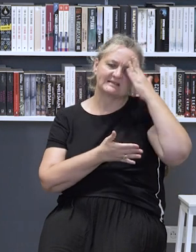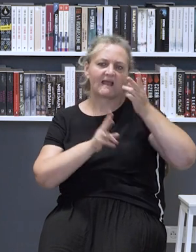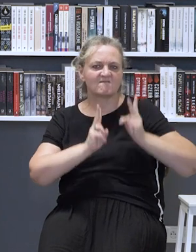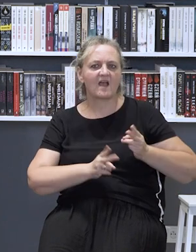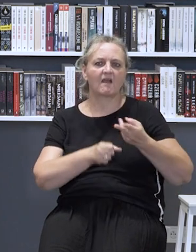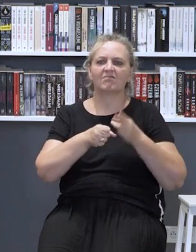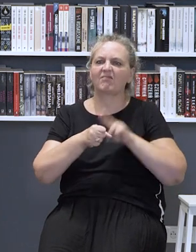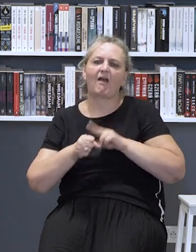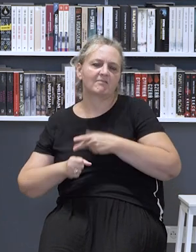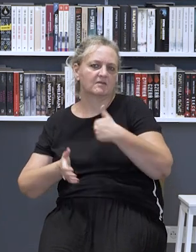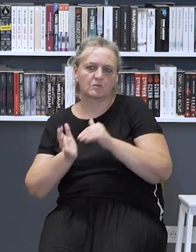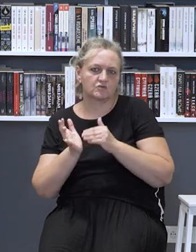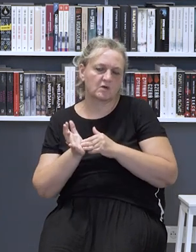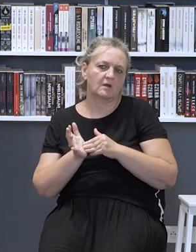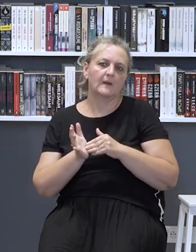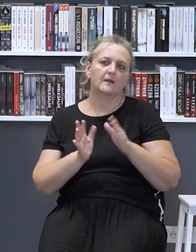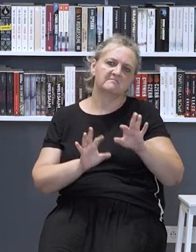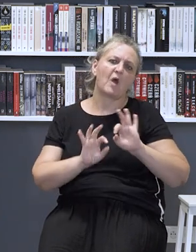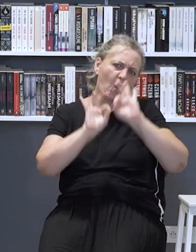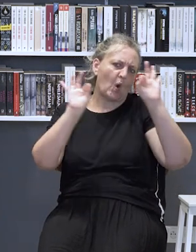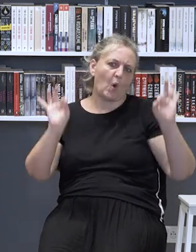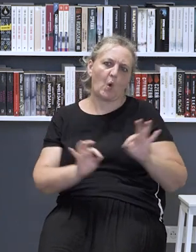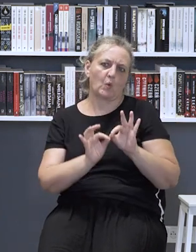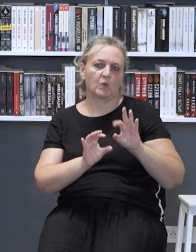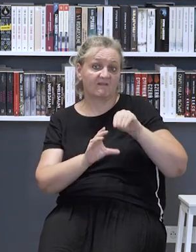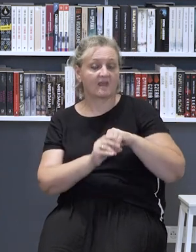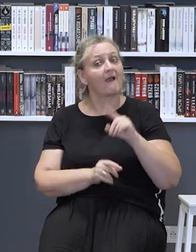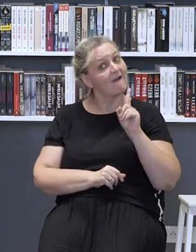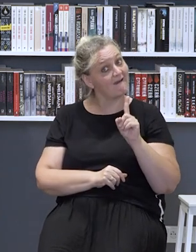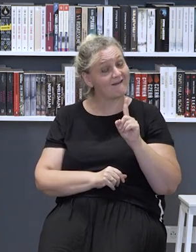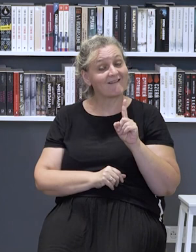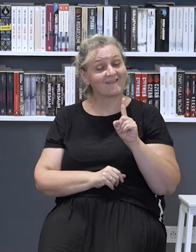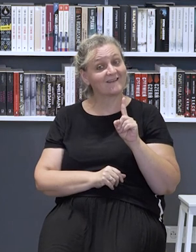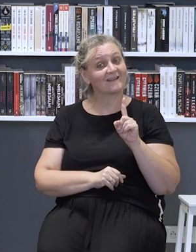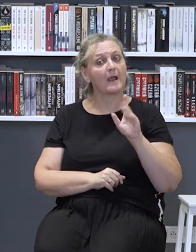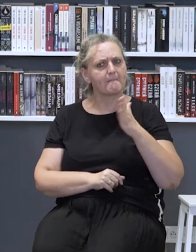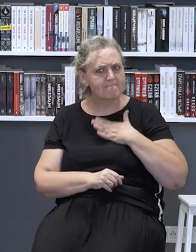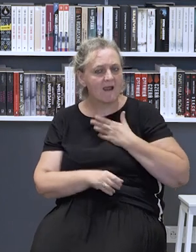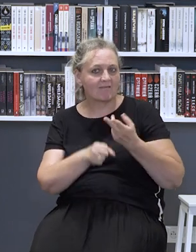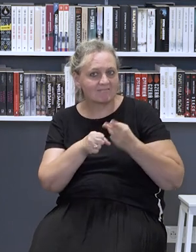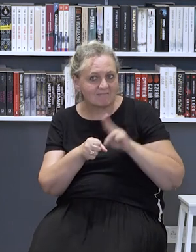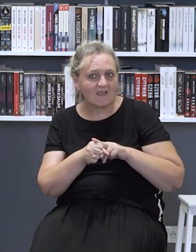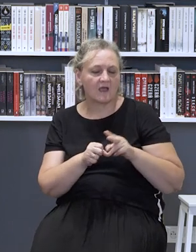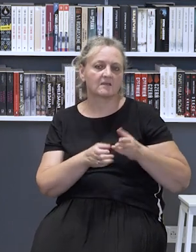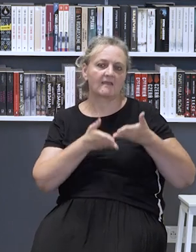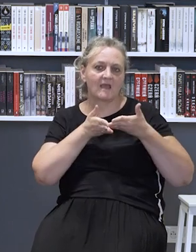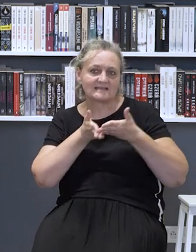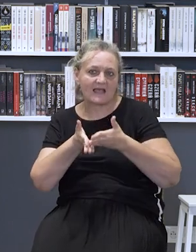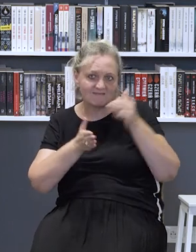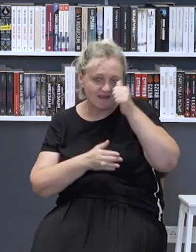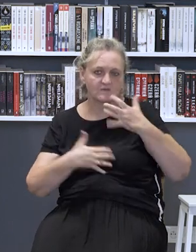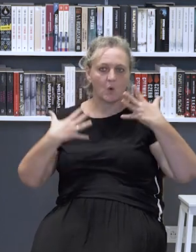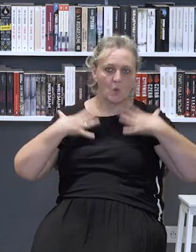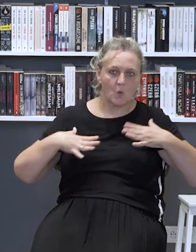żadnych dat. Jest bardzo uniwersalna, ale z drugiej strony no, mamy daty, mamy nazwy okrętów,